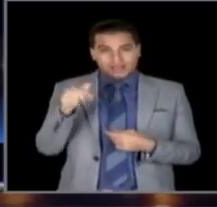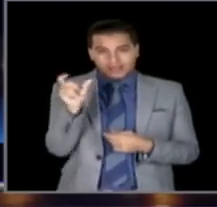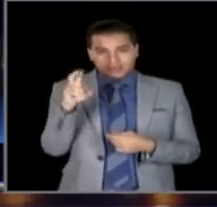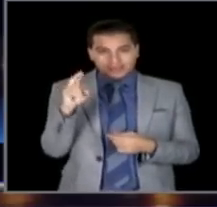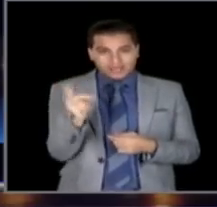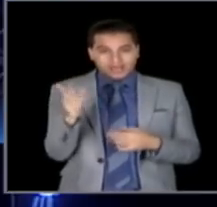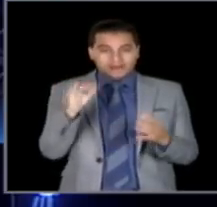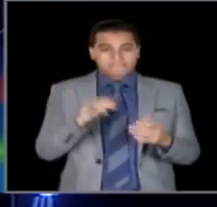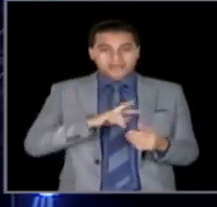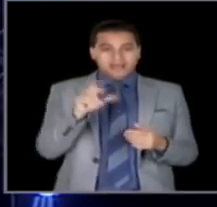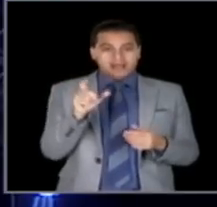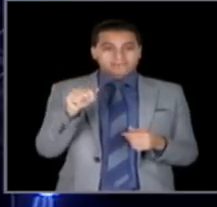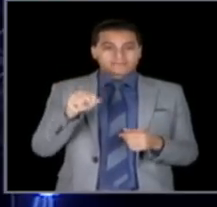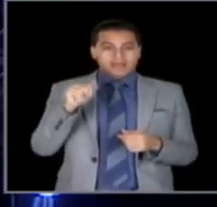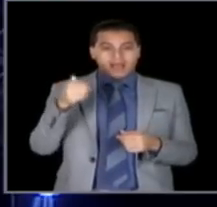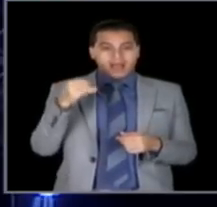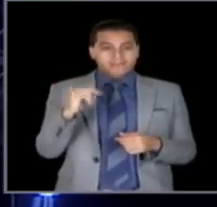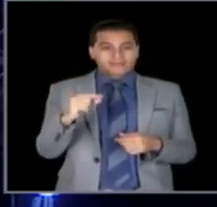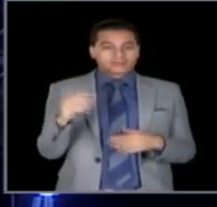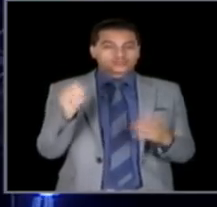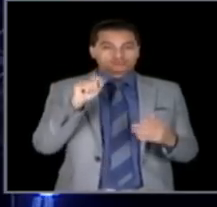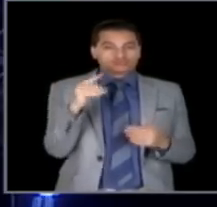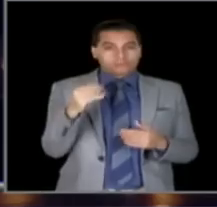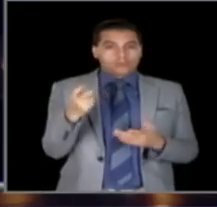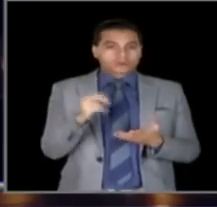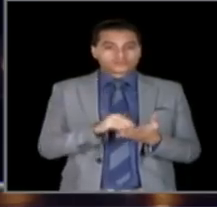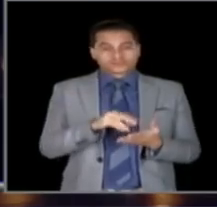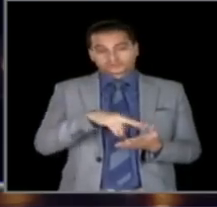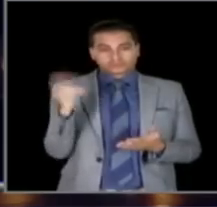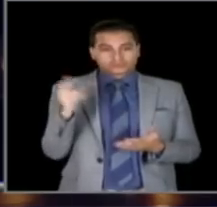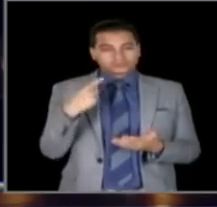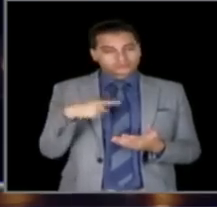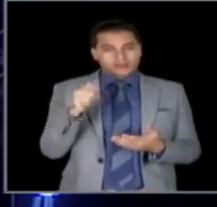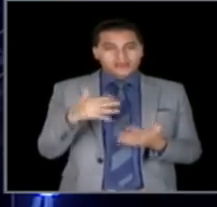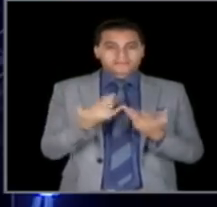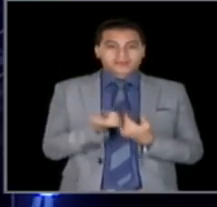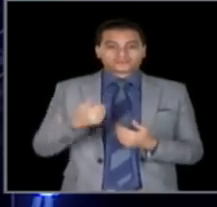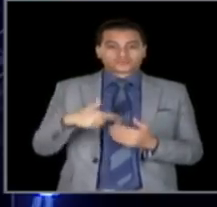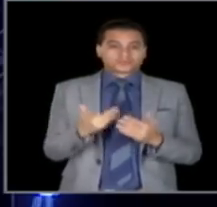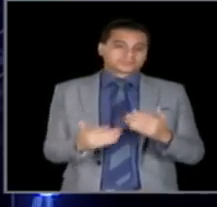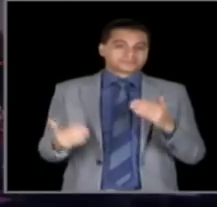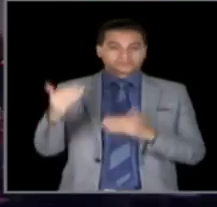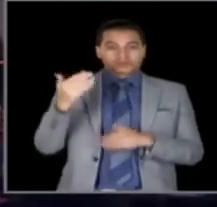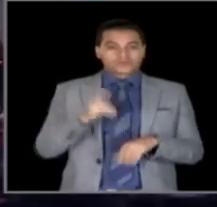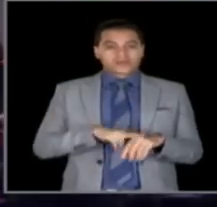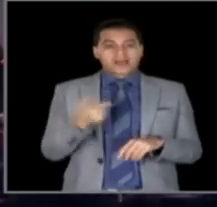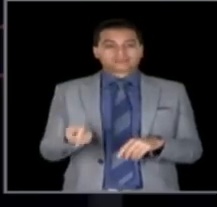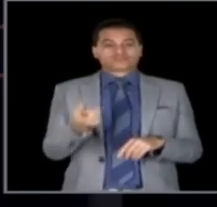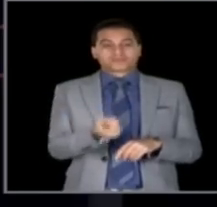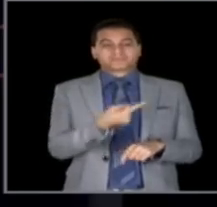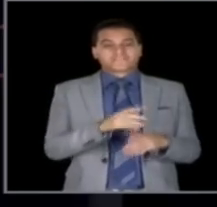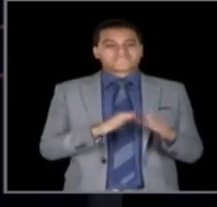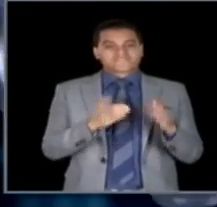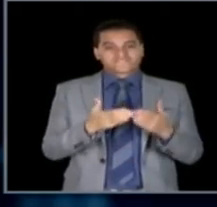ميلان لأحمد صبح وخدته 25 نقطة. 65 النيل،